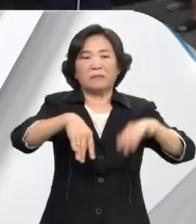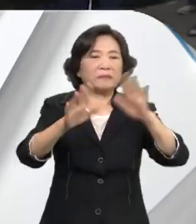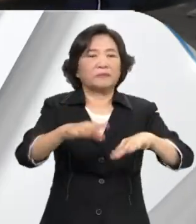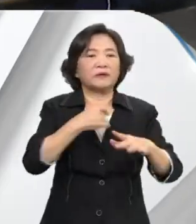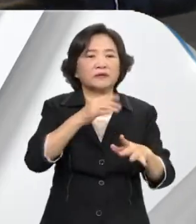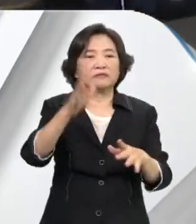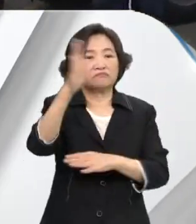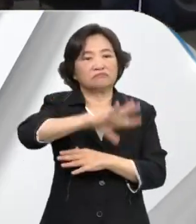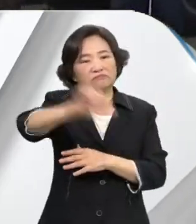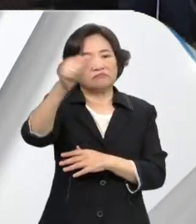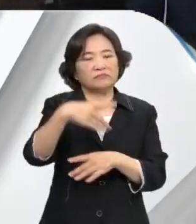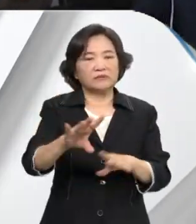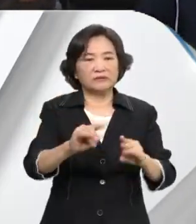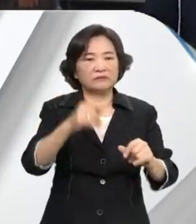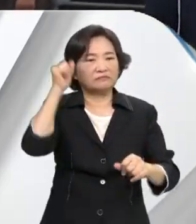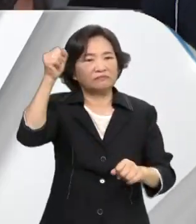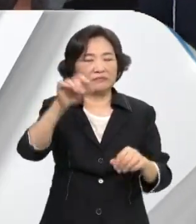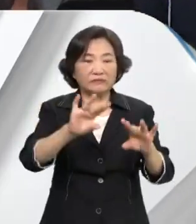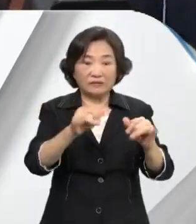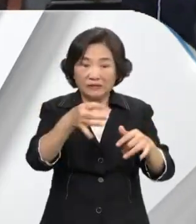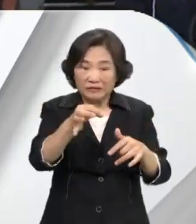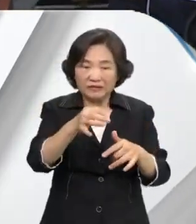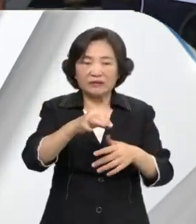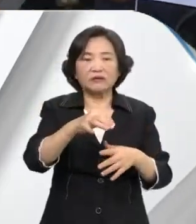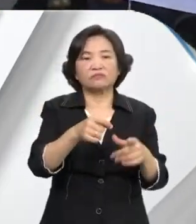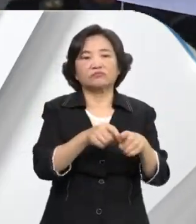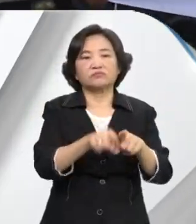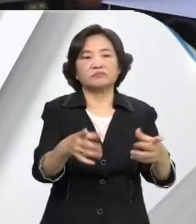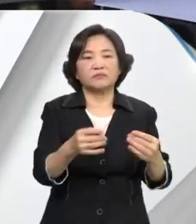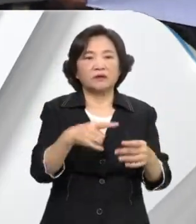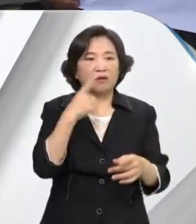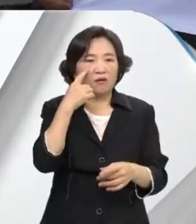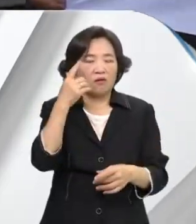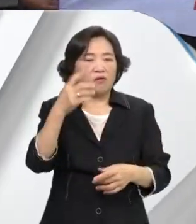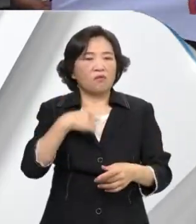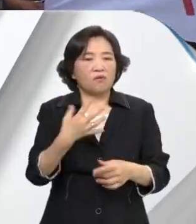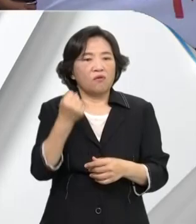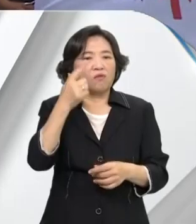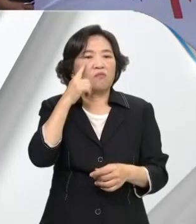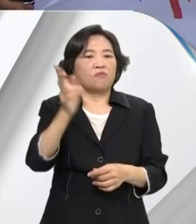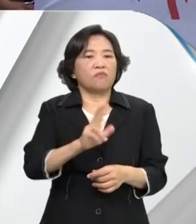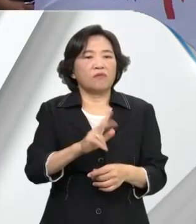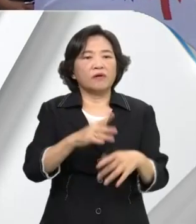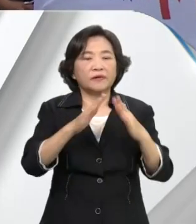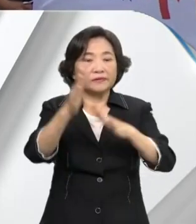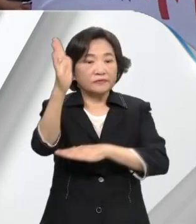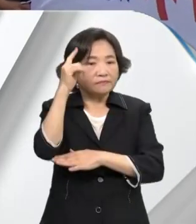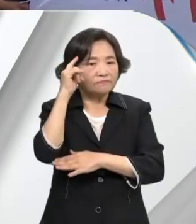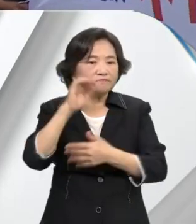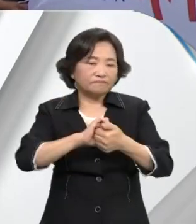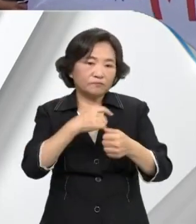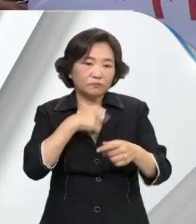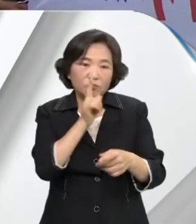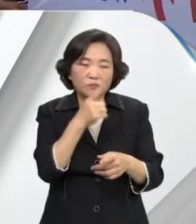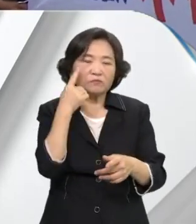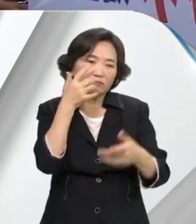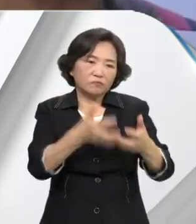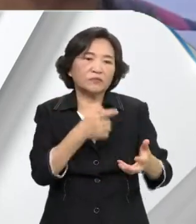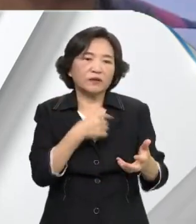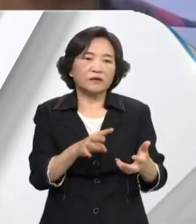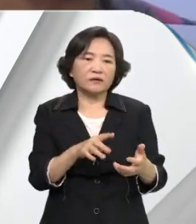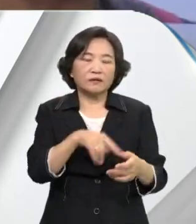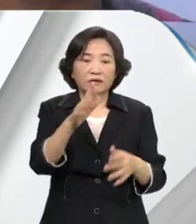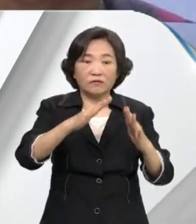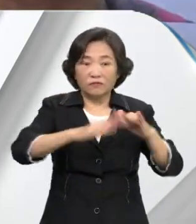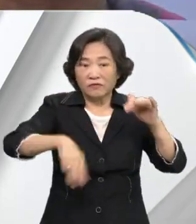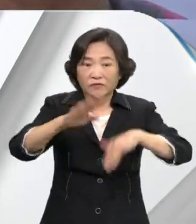号来布条抗议提价不公平，无重视民众的权益，要求市政府为了重视民众的意见。许多拆迁